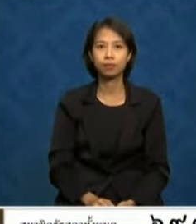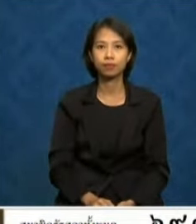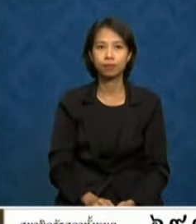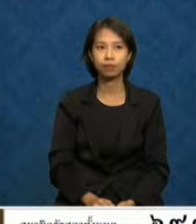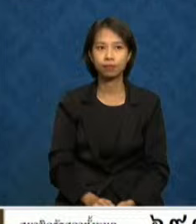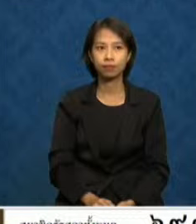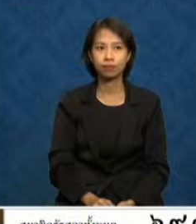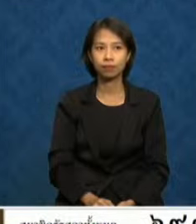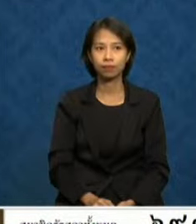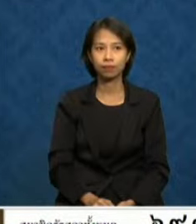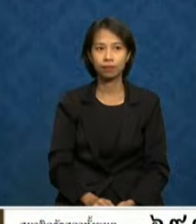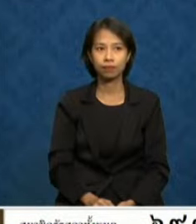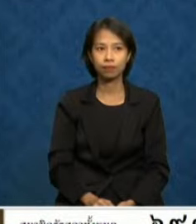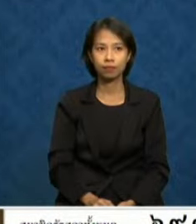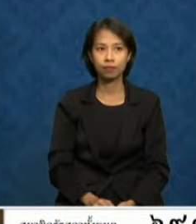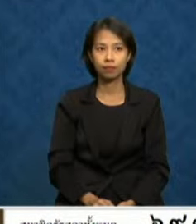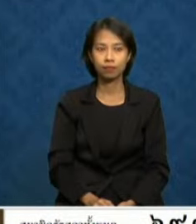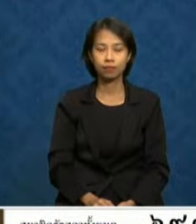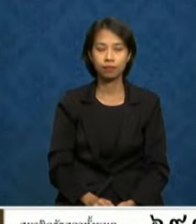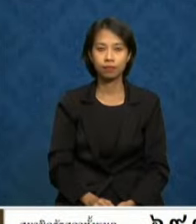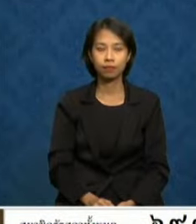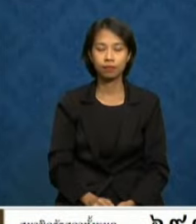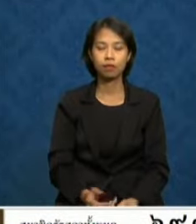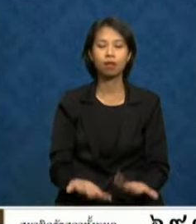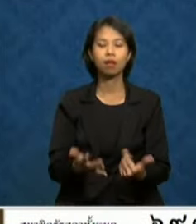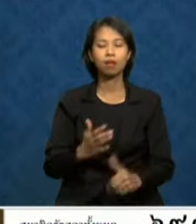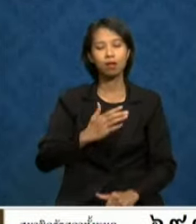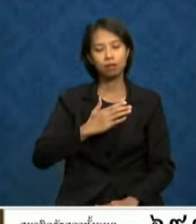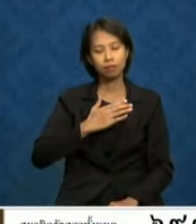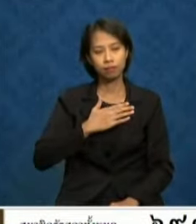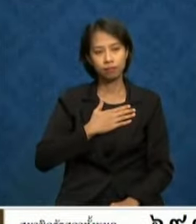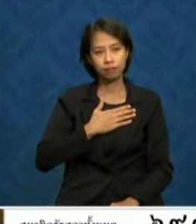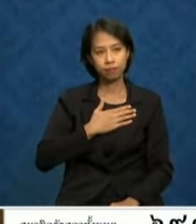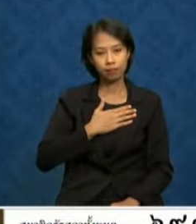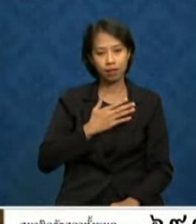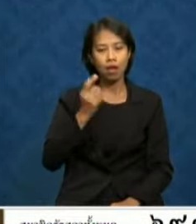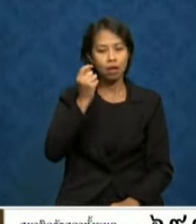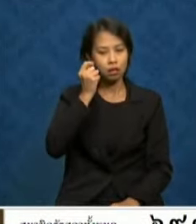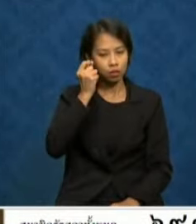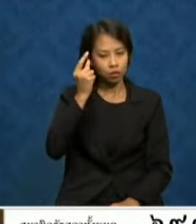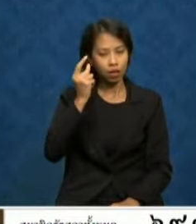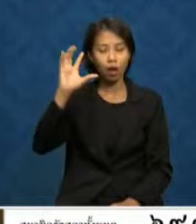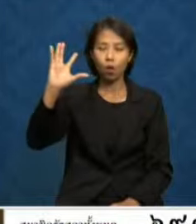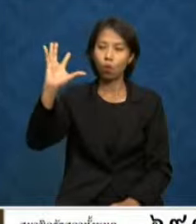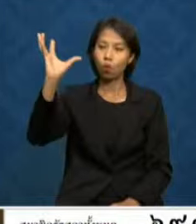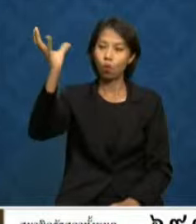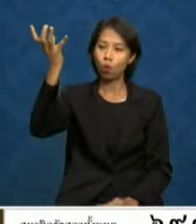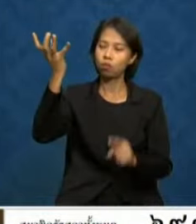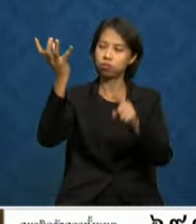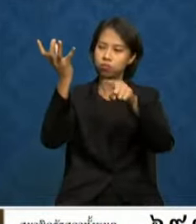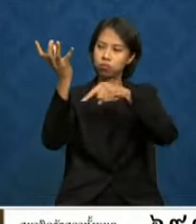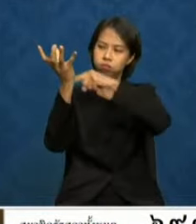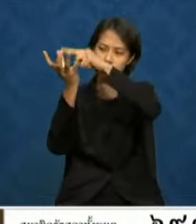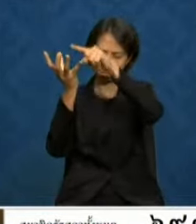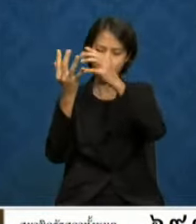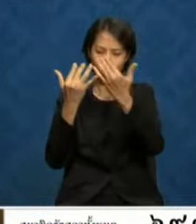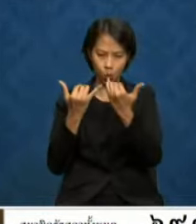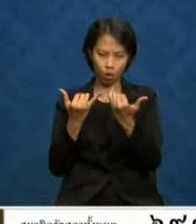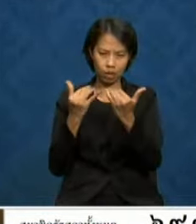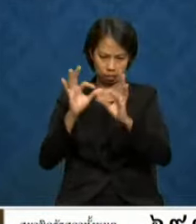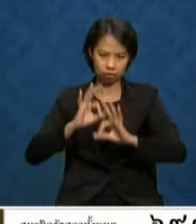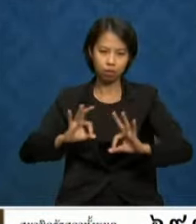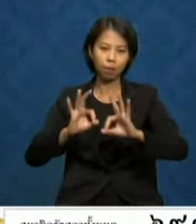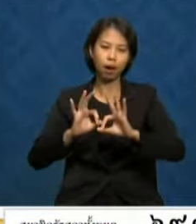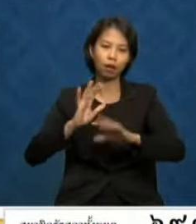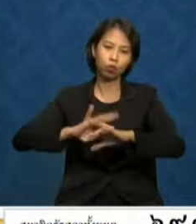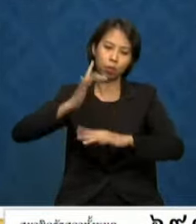ทรัพยากรธรรมชาติของโลกนะครับซึ่งเราเข้าใจว่าทั้งโลกเราเนี่ยก็เน้นเรื่องนี้และ